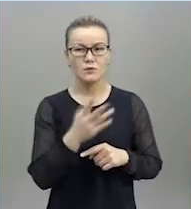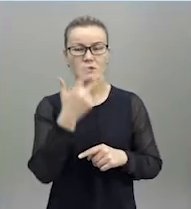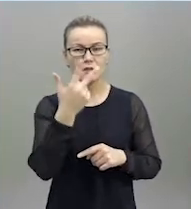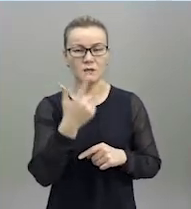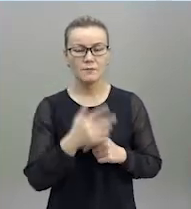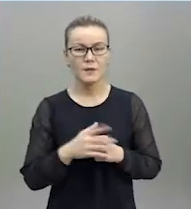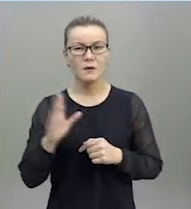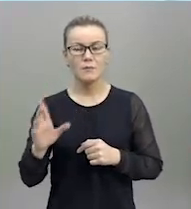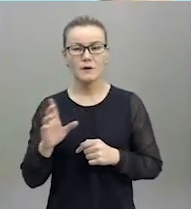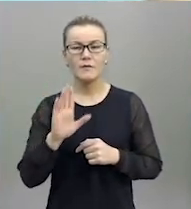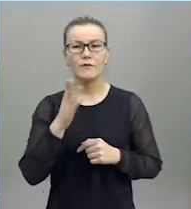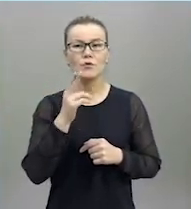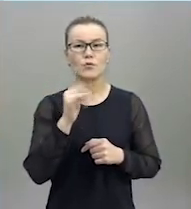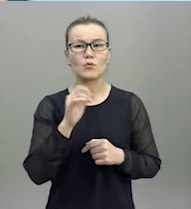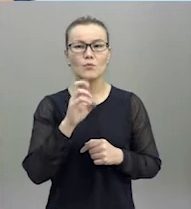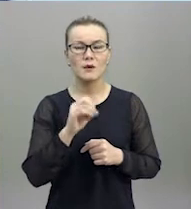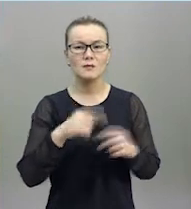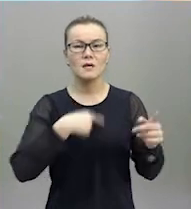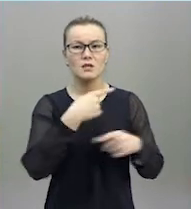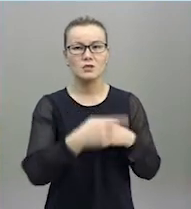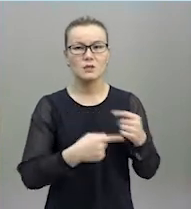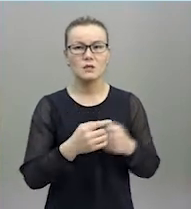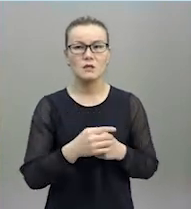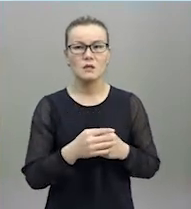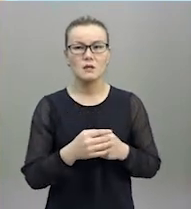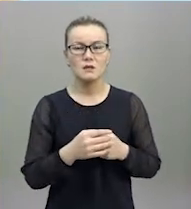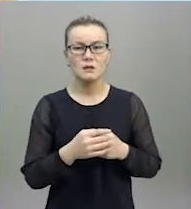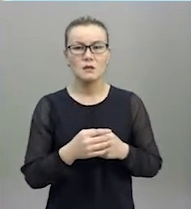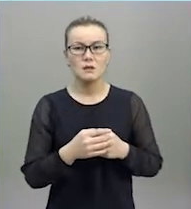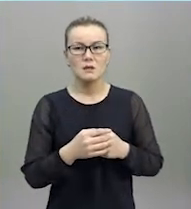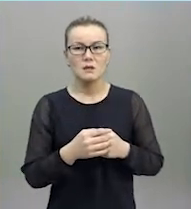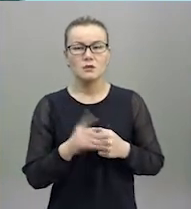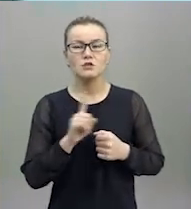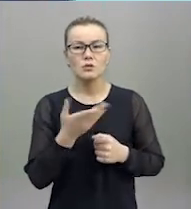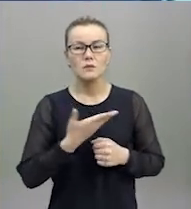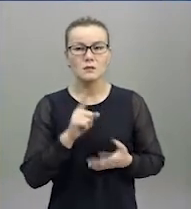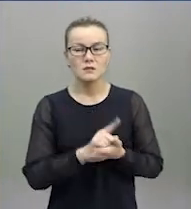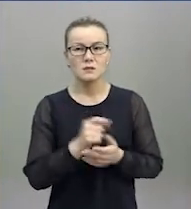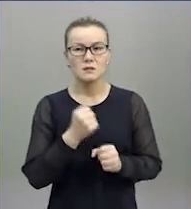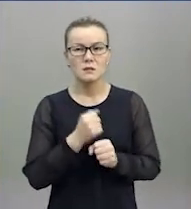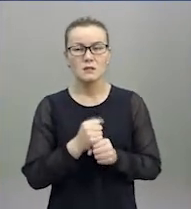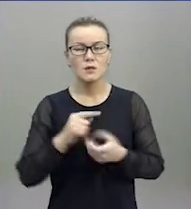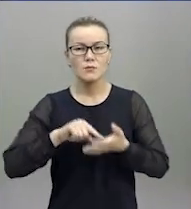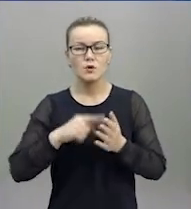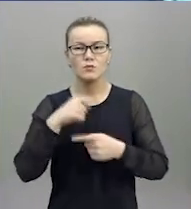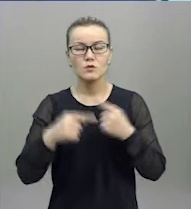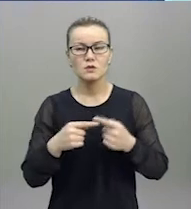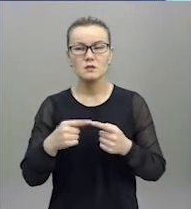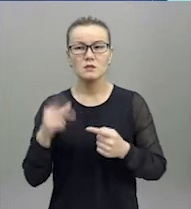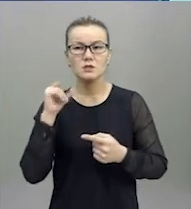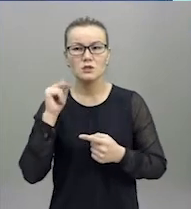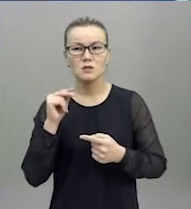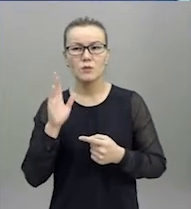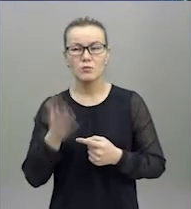кубе переходим дальше к следующему одночлену что мы должны здесь мы должны перемножить числа